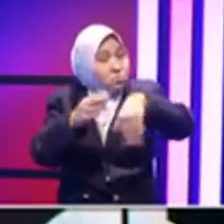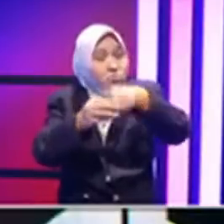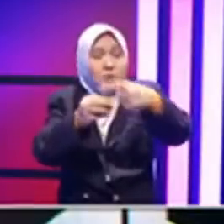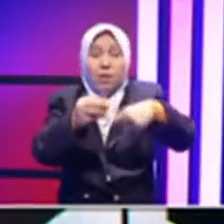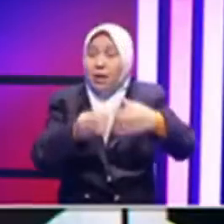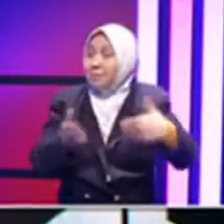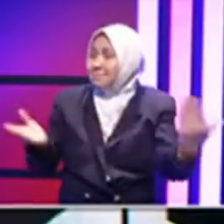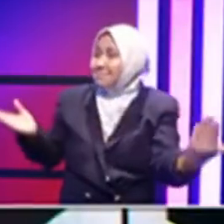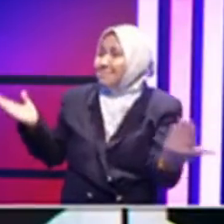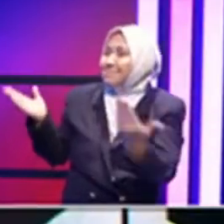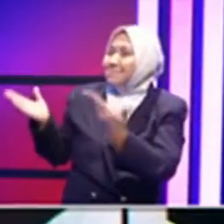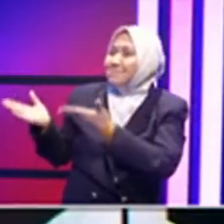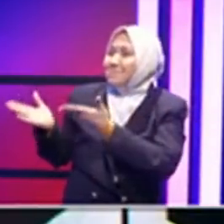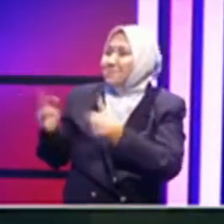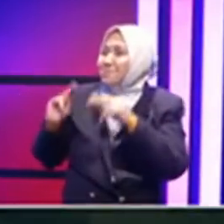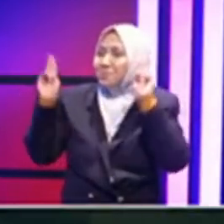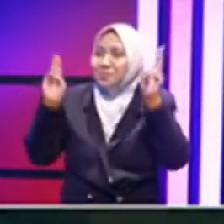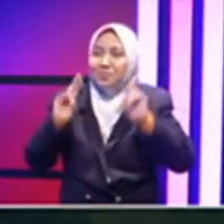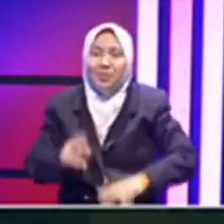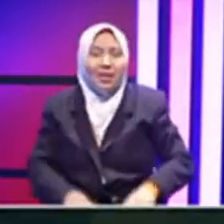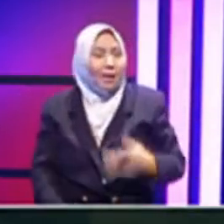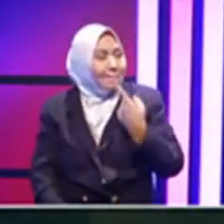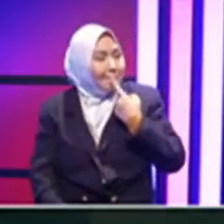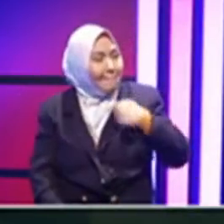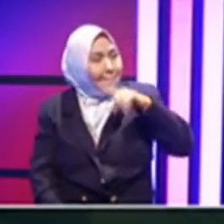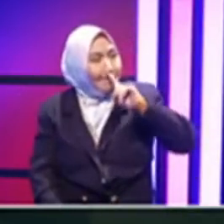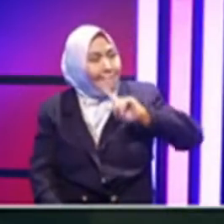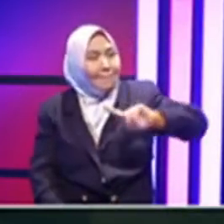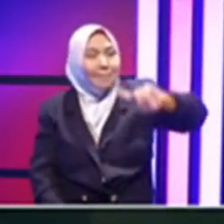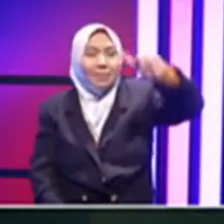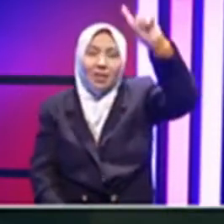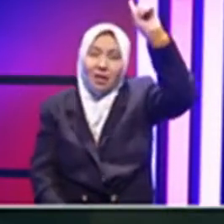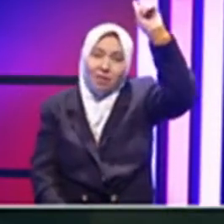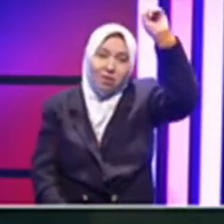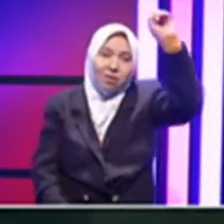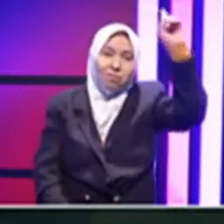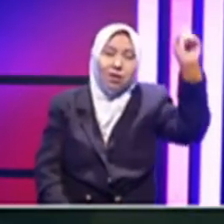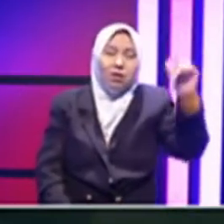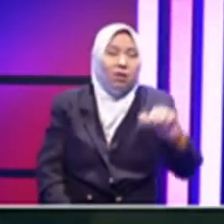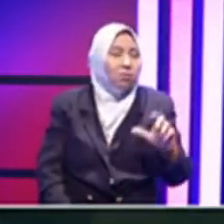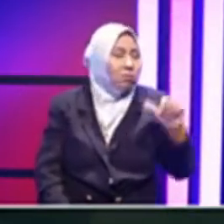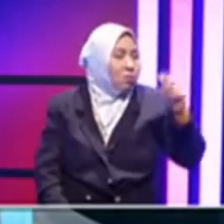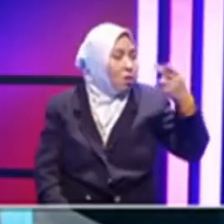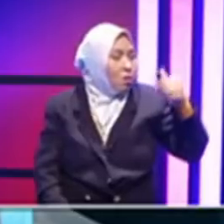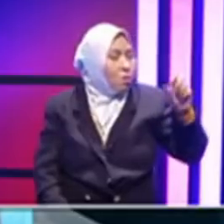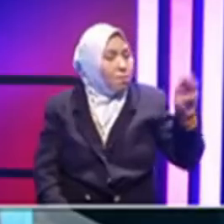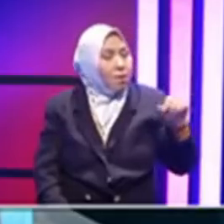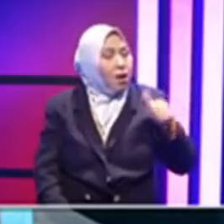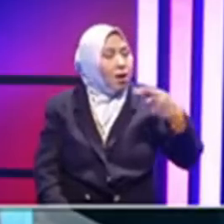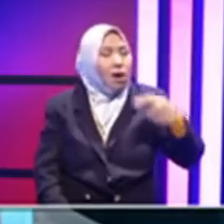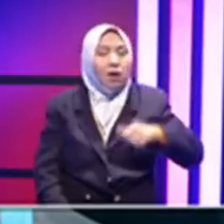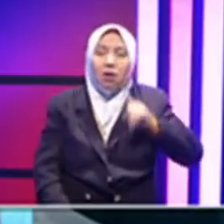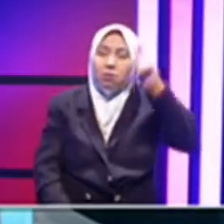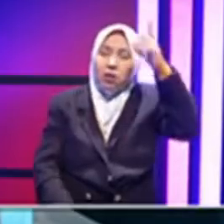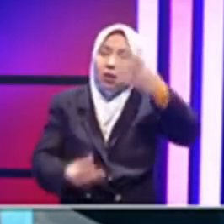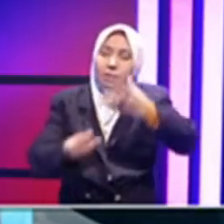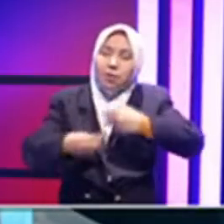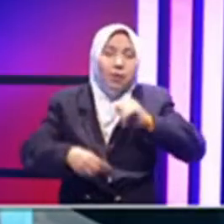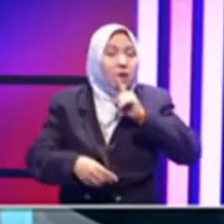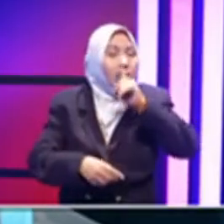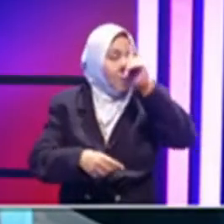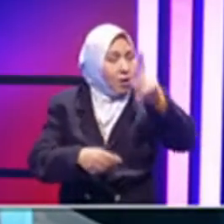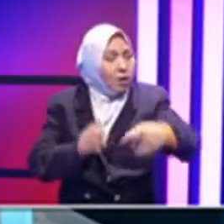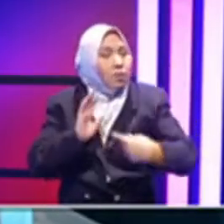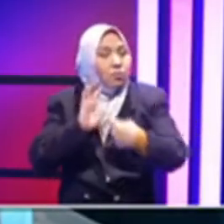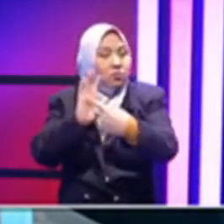Silakan Ustaz. Bismillah wassalatu wassalamu ala rasulillah. Allahumma arinal haqqa haqqan warzuqna ittiba'ah,